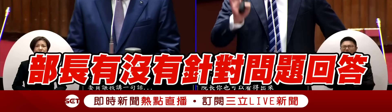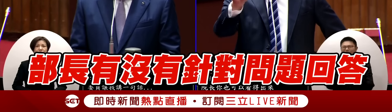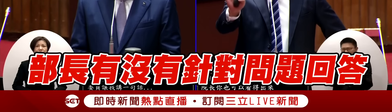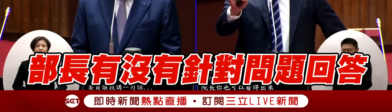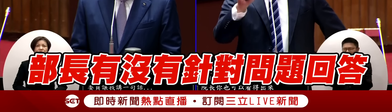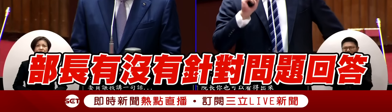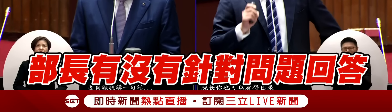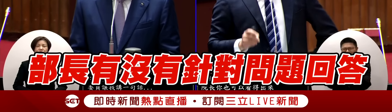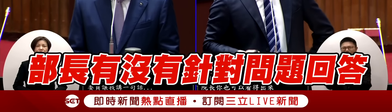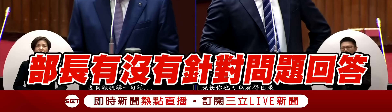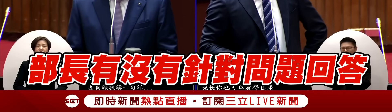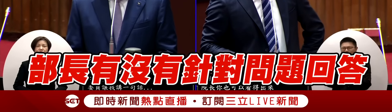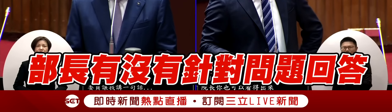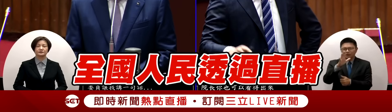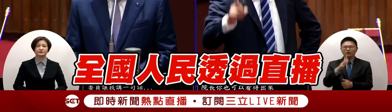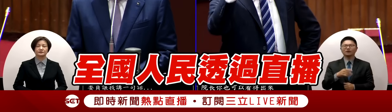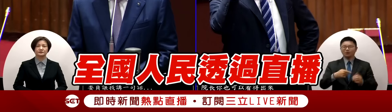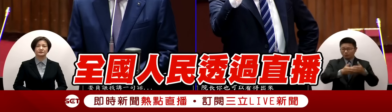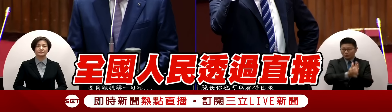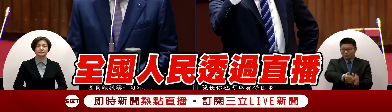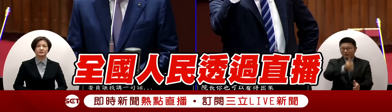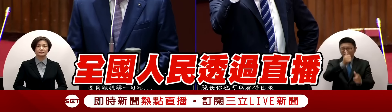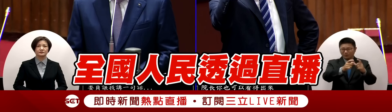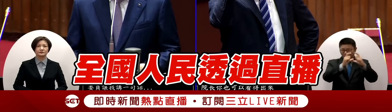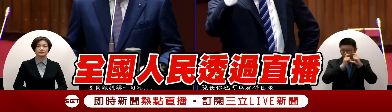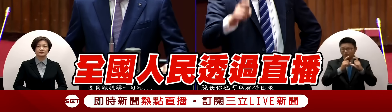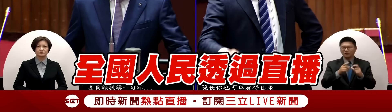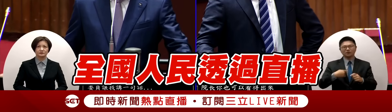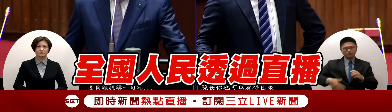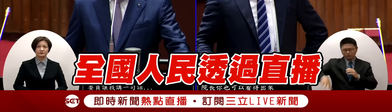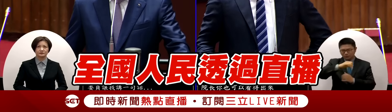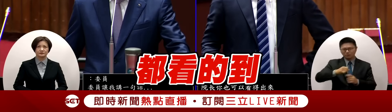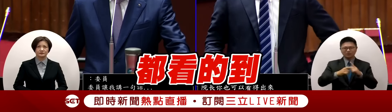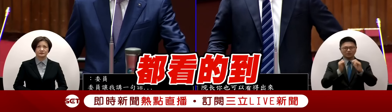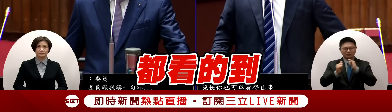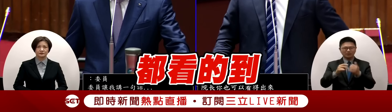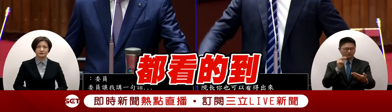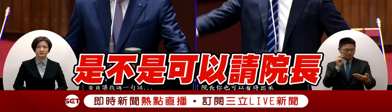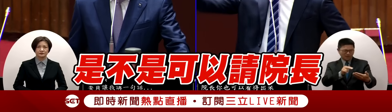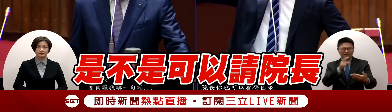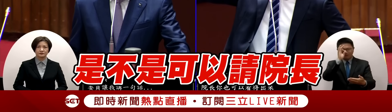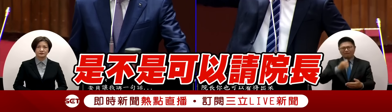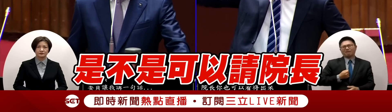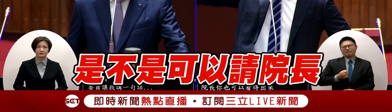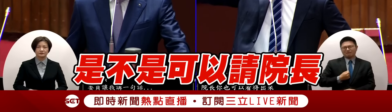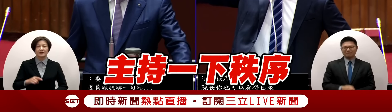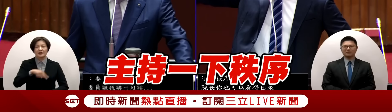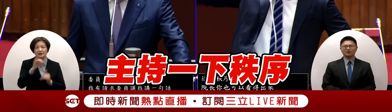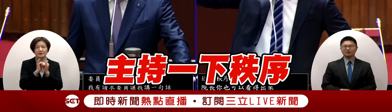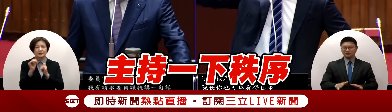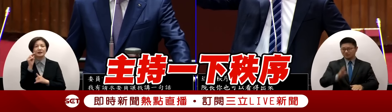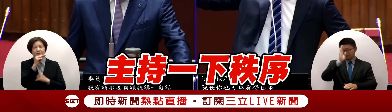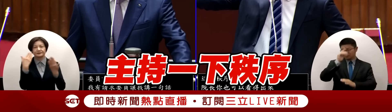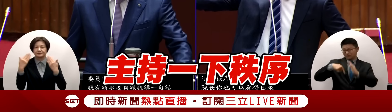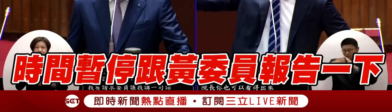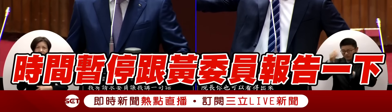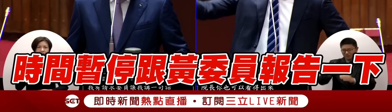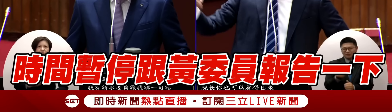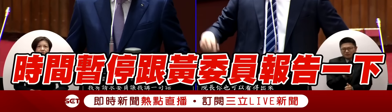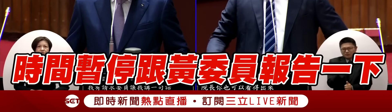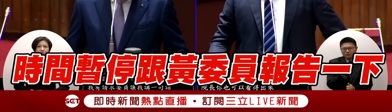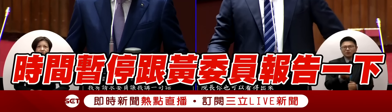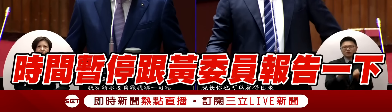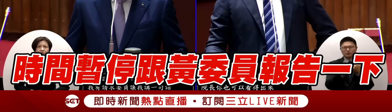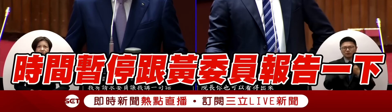求？部长有没有针对问题回答？全国人民透过直播都看得到， 希望 是不是可以请院长主持一下秩序？ 时